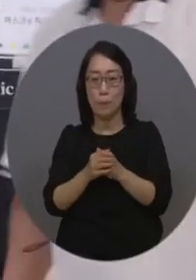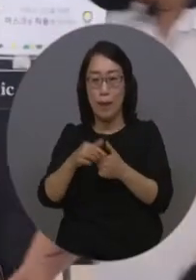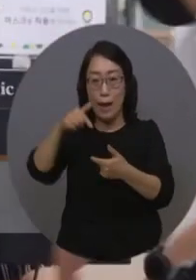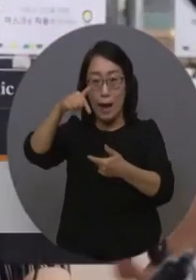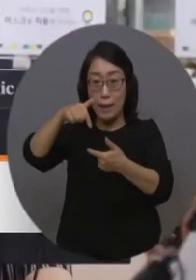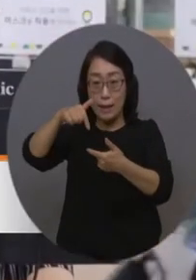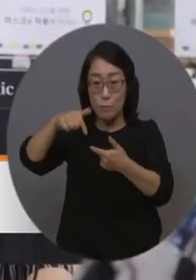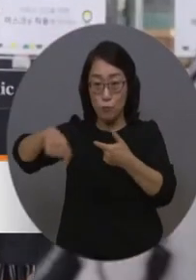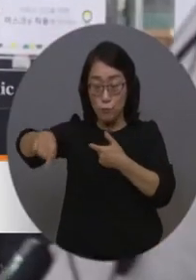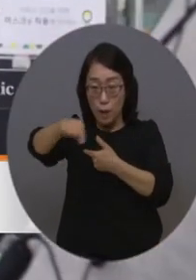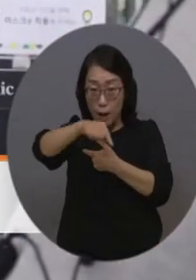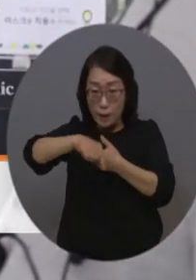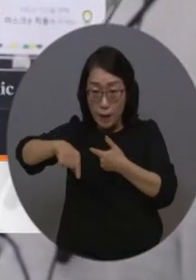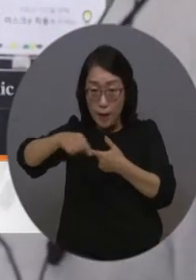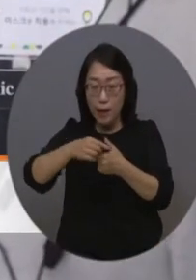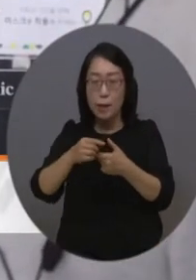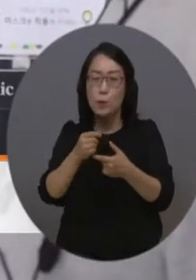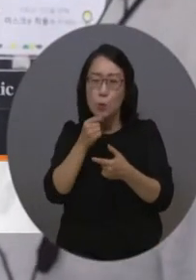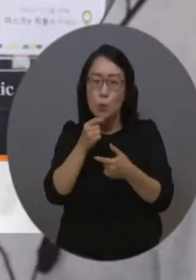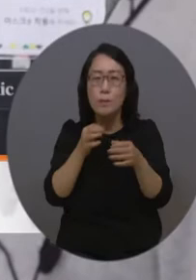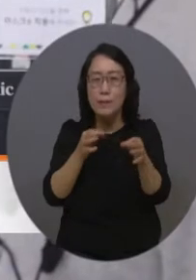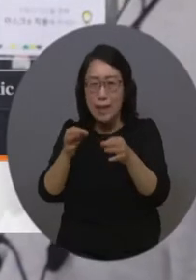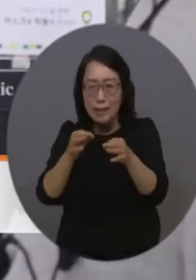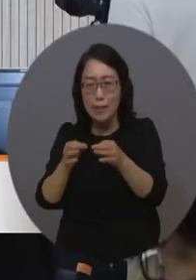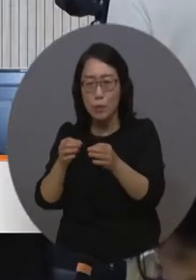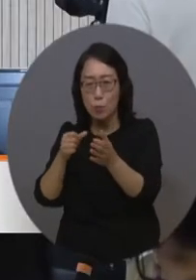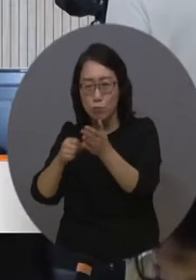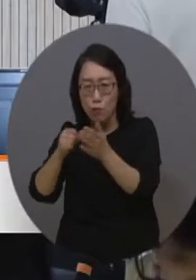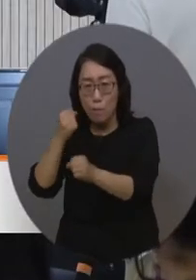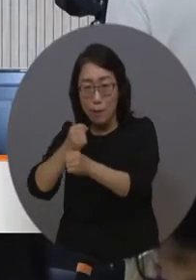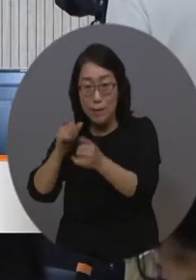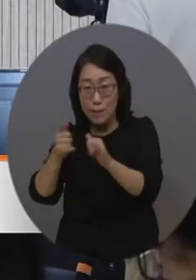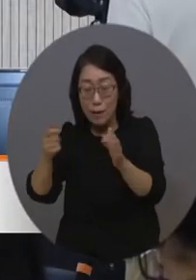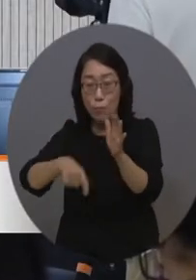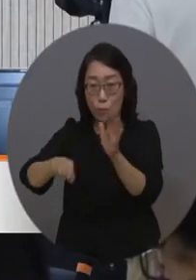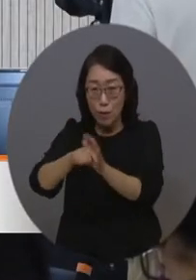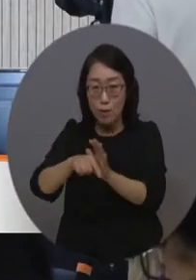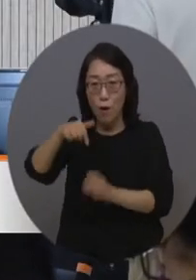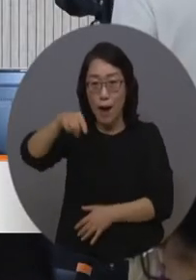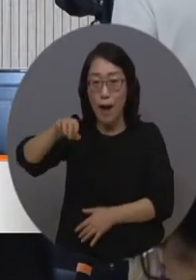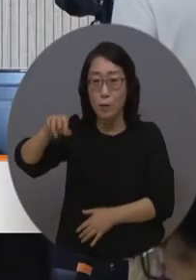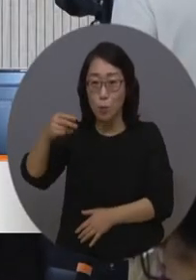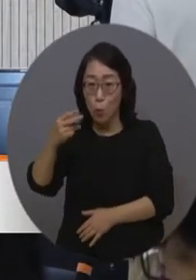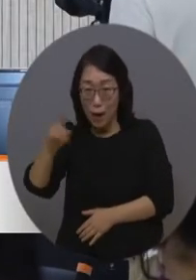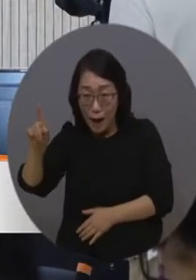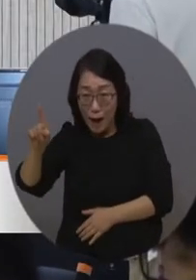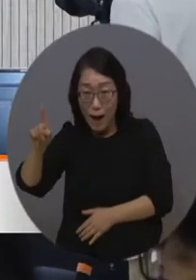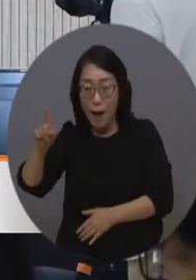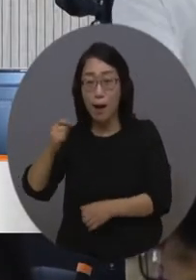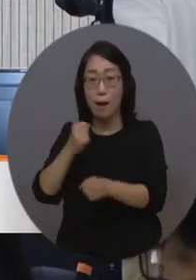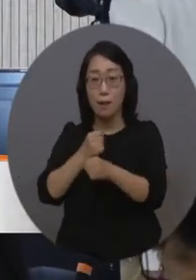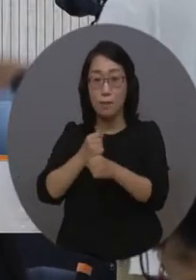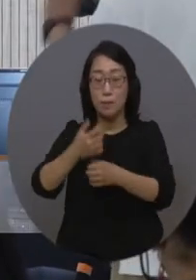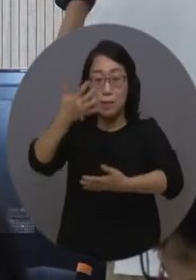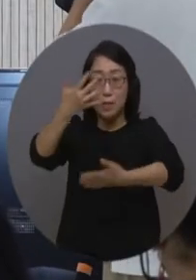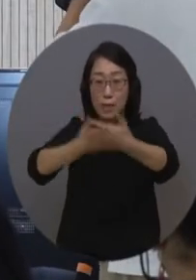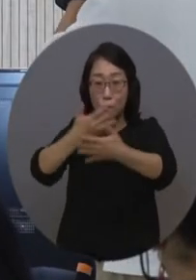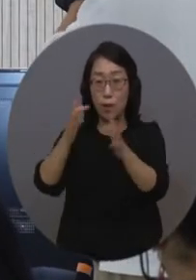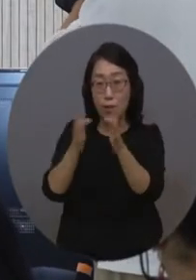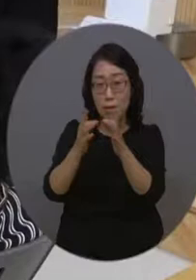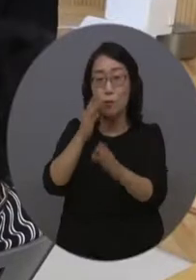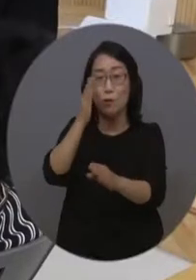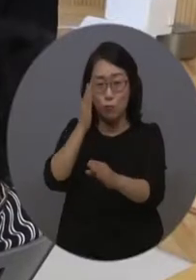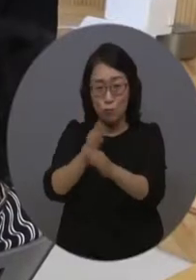관내 소상공인을 위한 라이브 커머스 지원 사업인 일명 강소라 프로젝트가 실시간 송출 중인